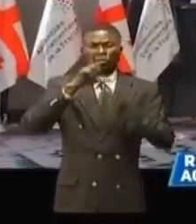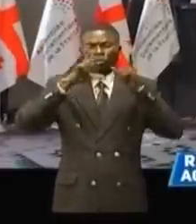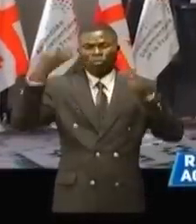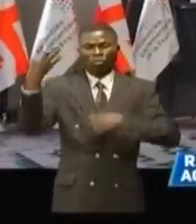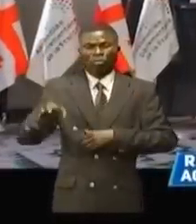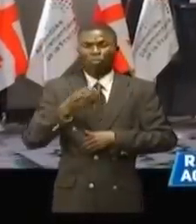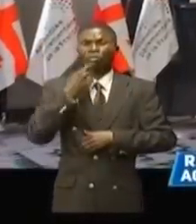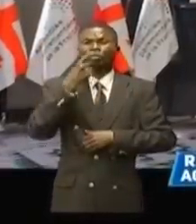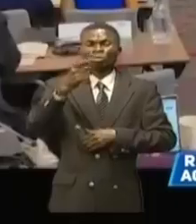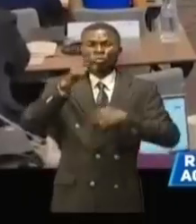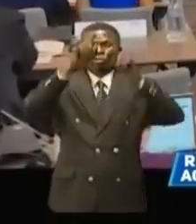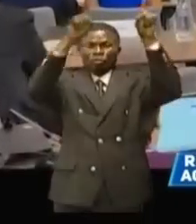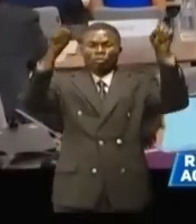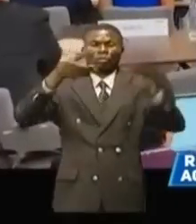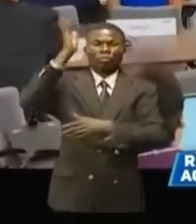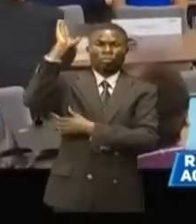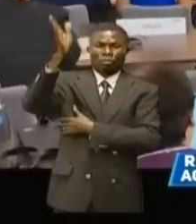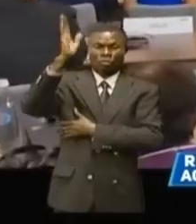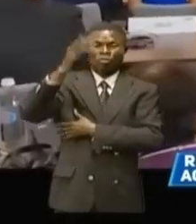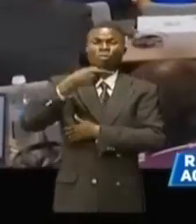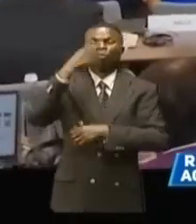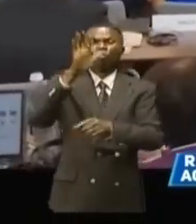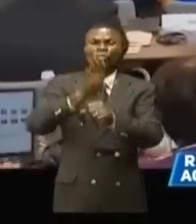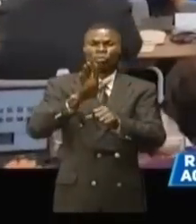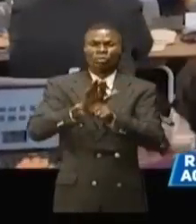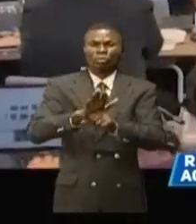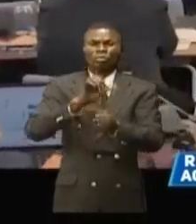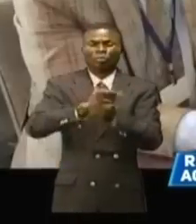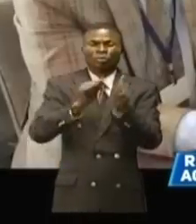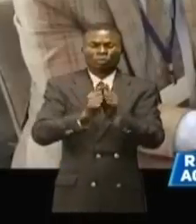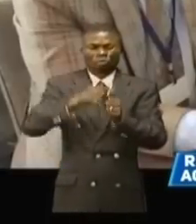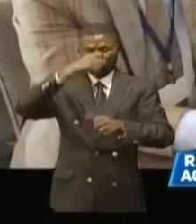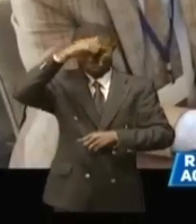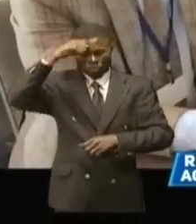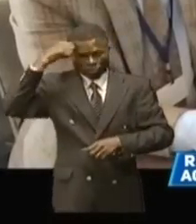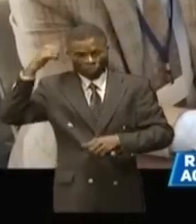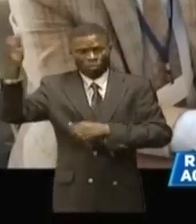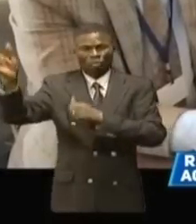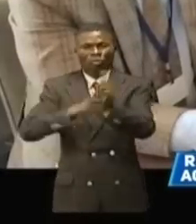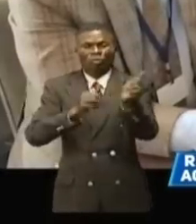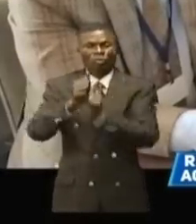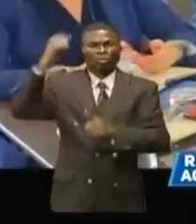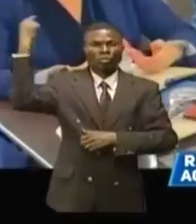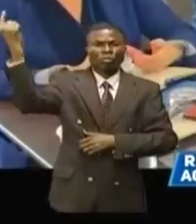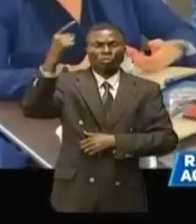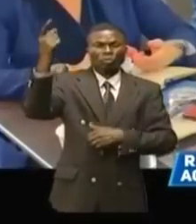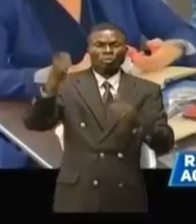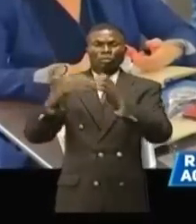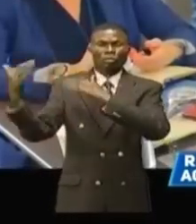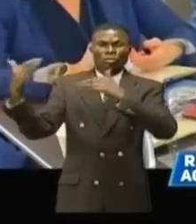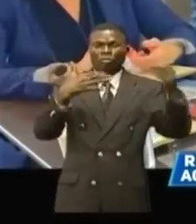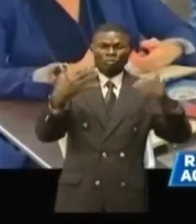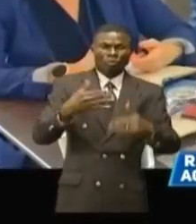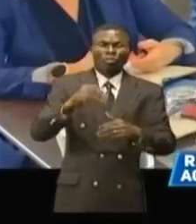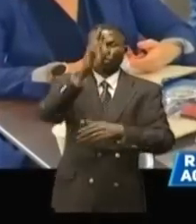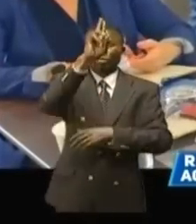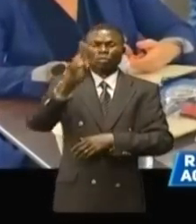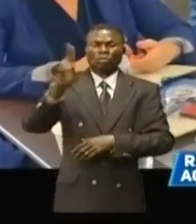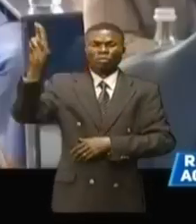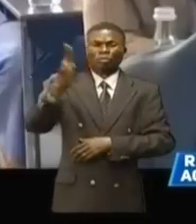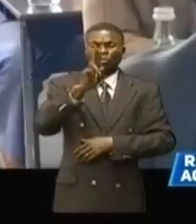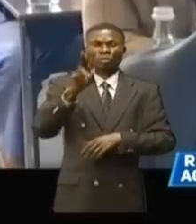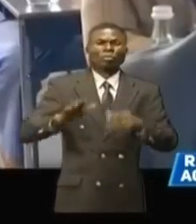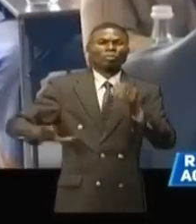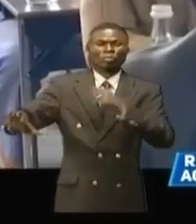intervenue par visioconférence, a mis l'accent sur les différentes crises qui déchirent le monde et surtout la guerre en Ukraine et quelques pays